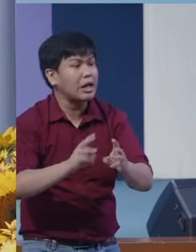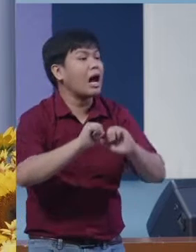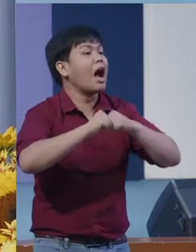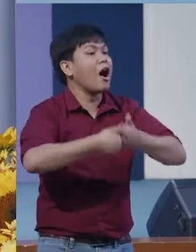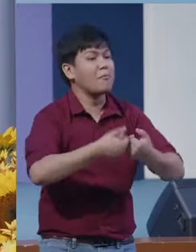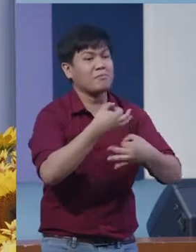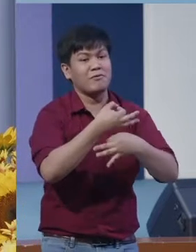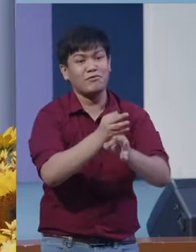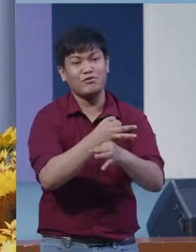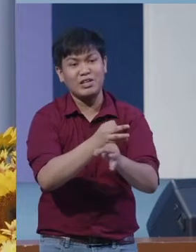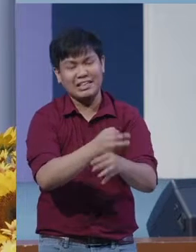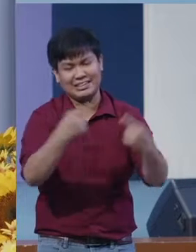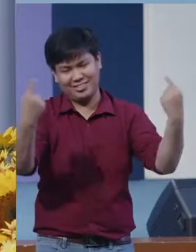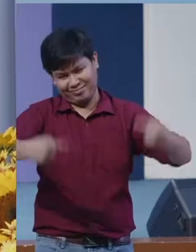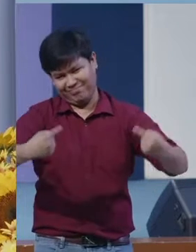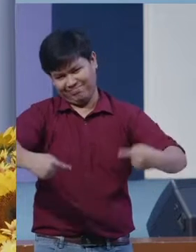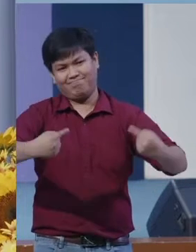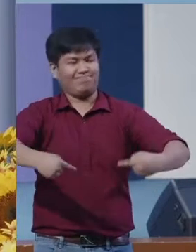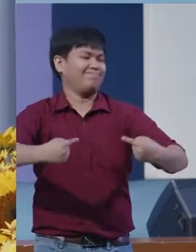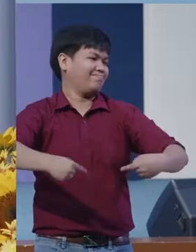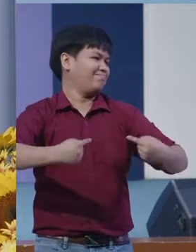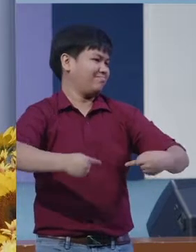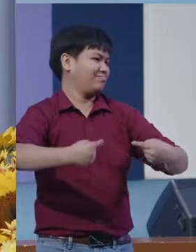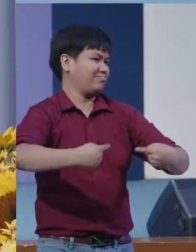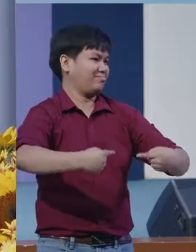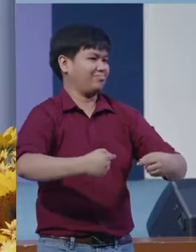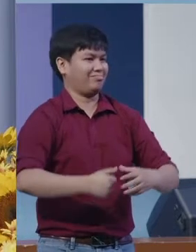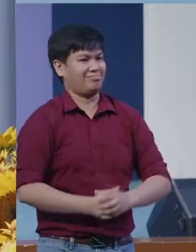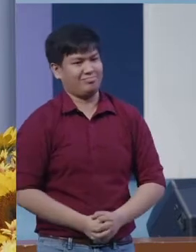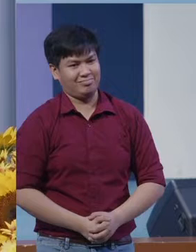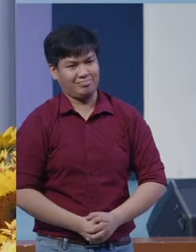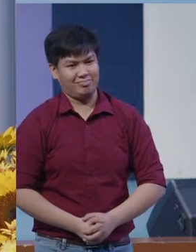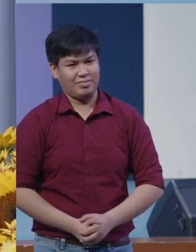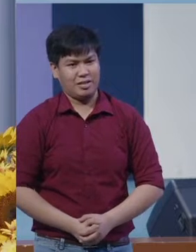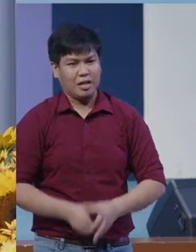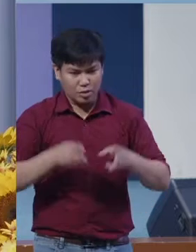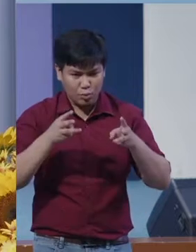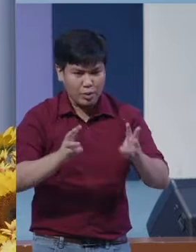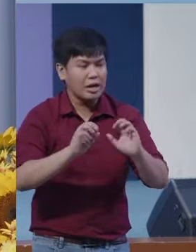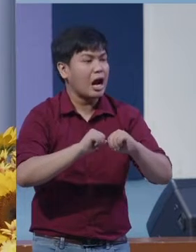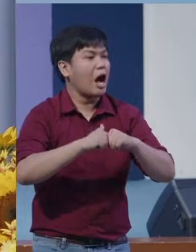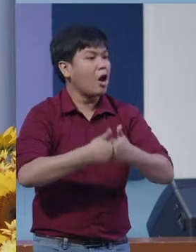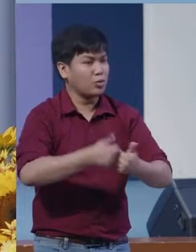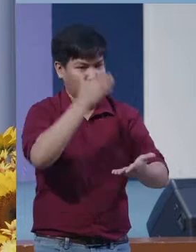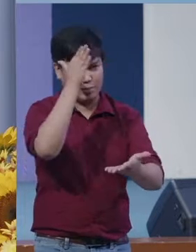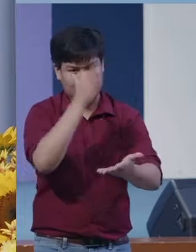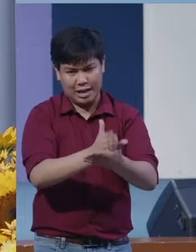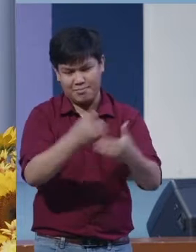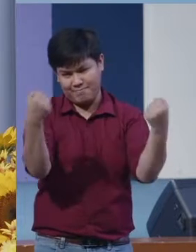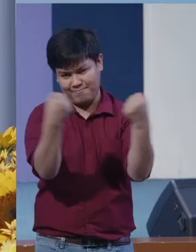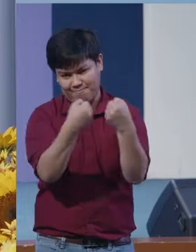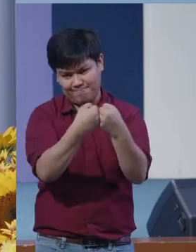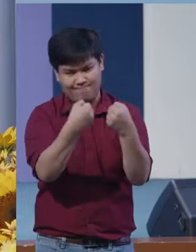lunas sa mga pag-aaway na kanilang nararanasan sa loob ng kapatiran.